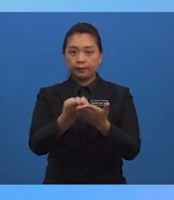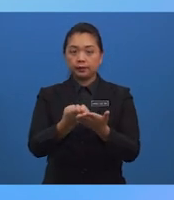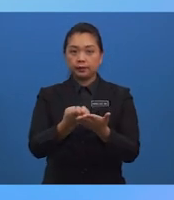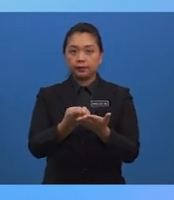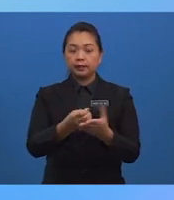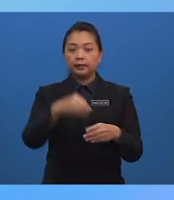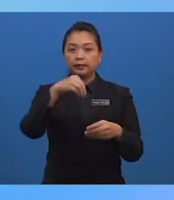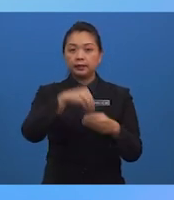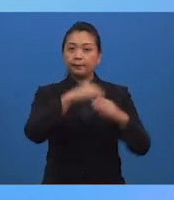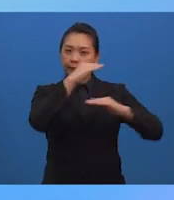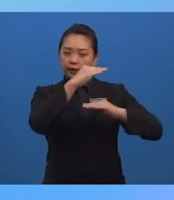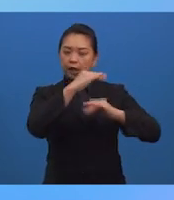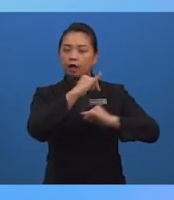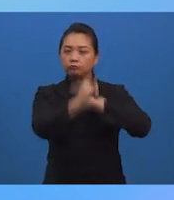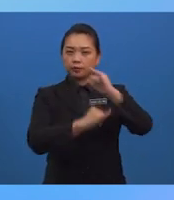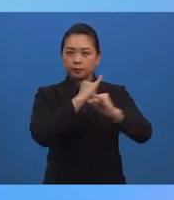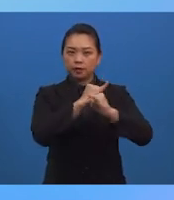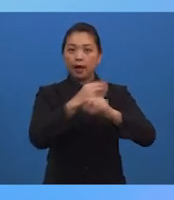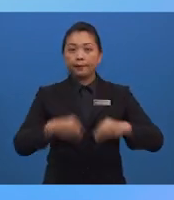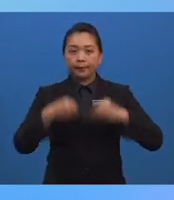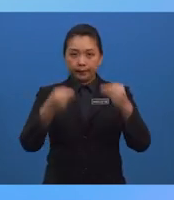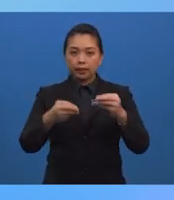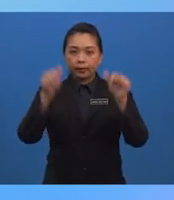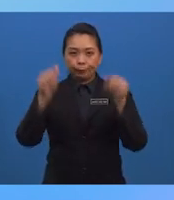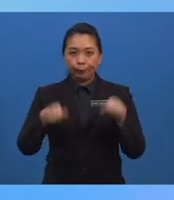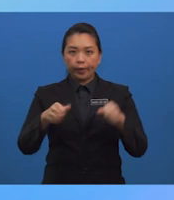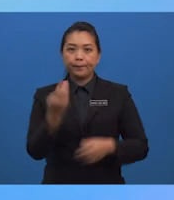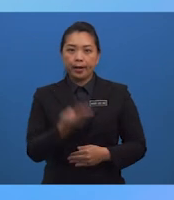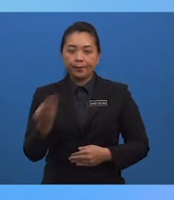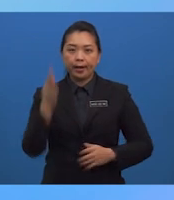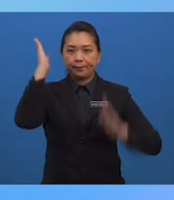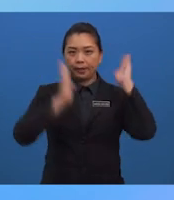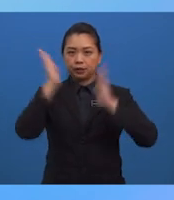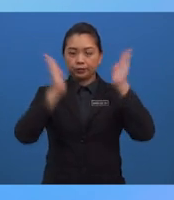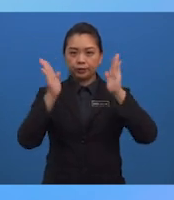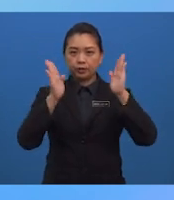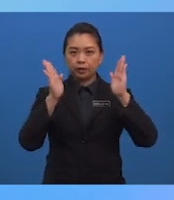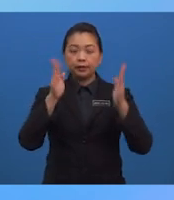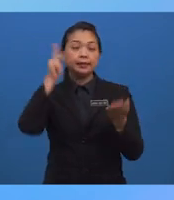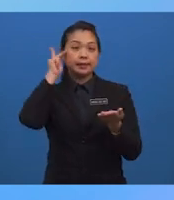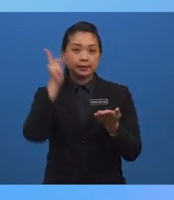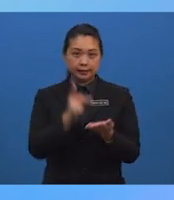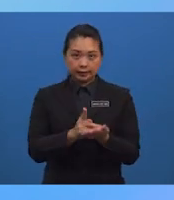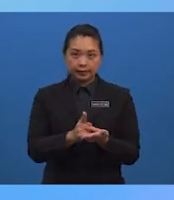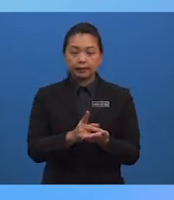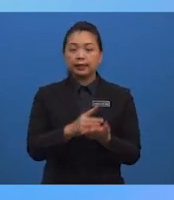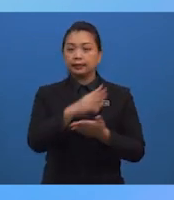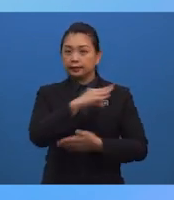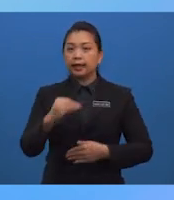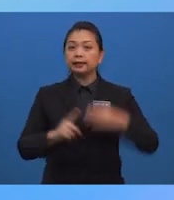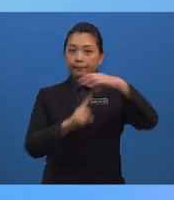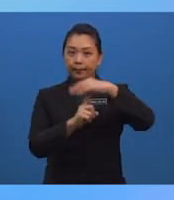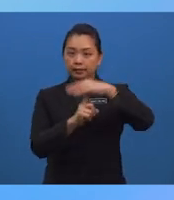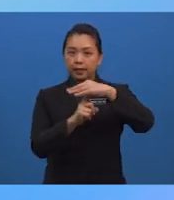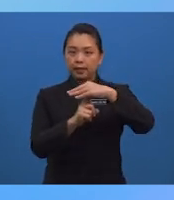peringkat antarabangsa bagi membolehkan barangan Malaysia diperkenalkan dan dipasarkan